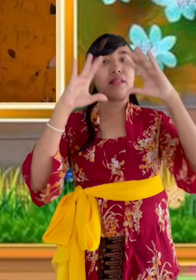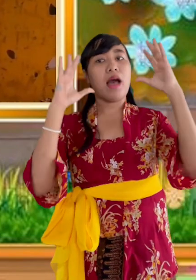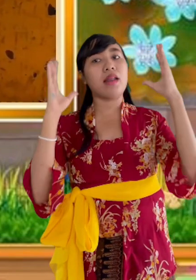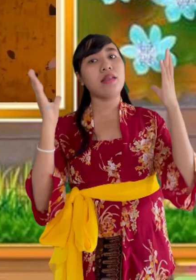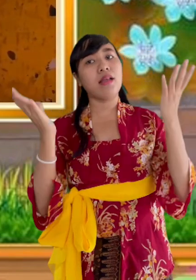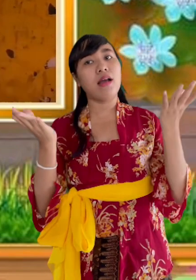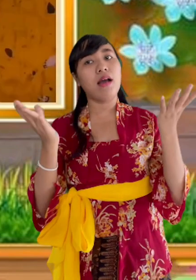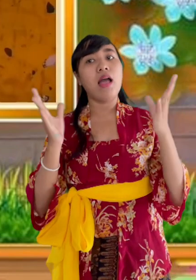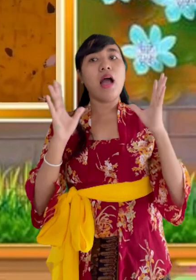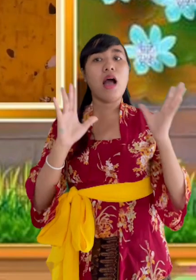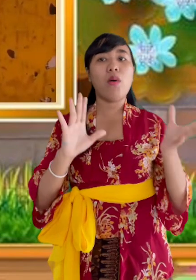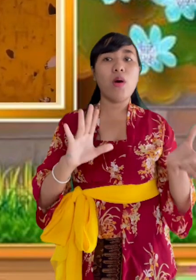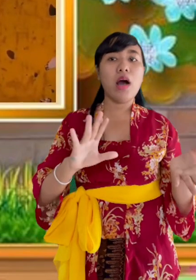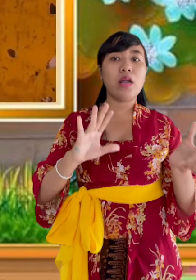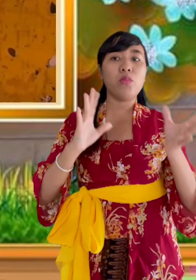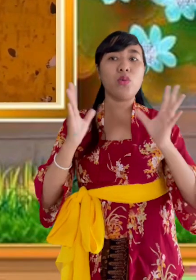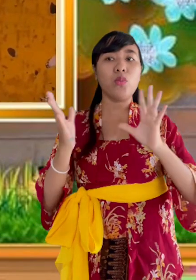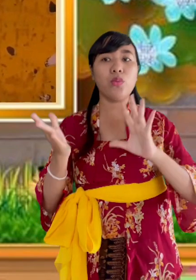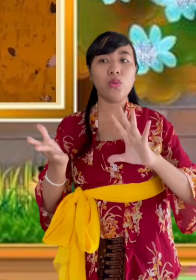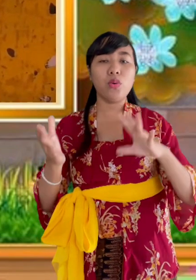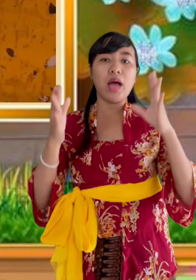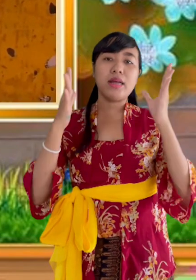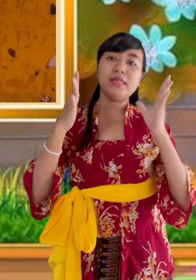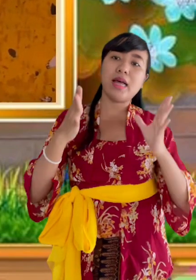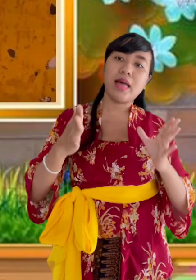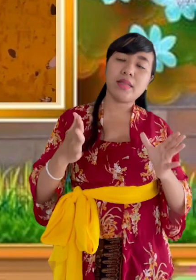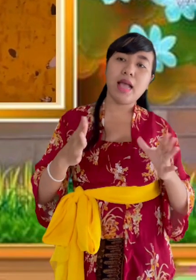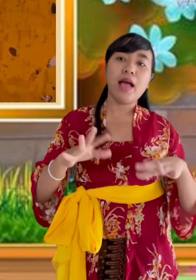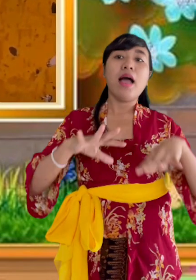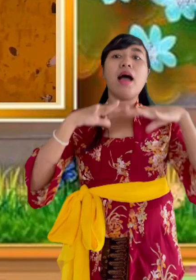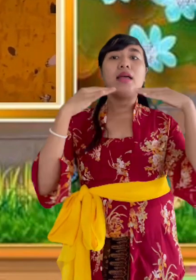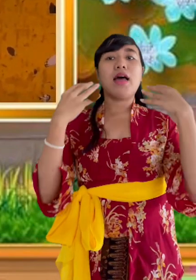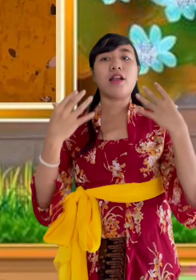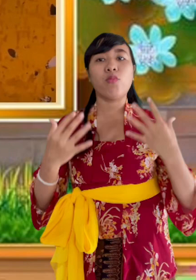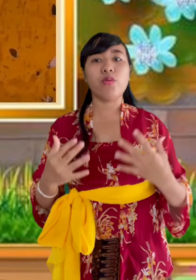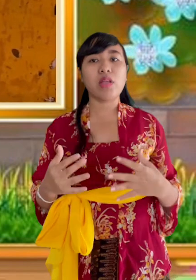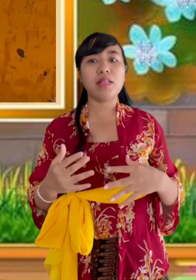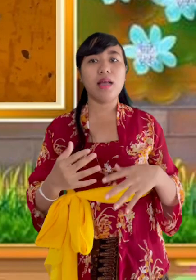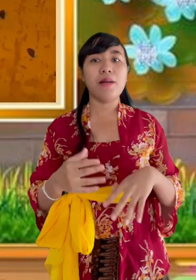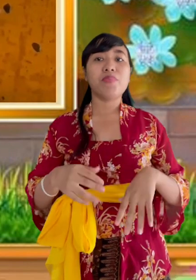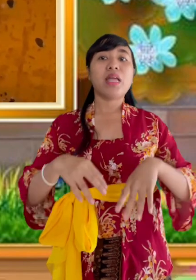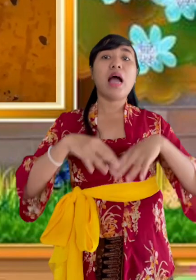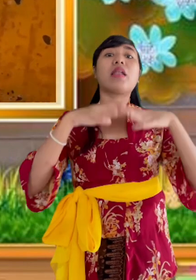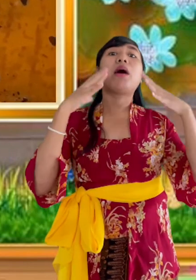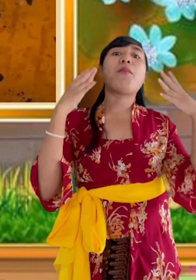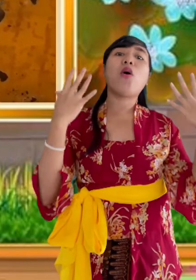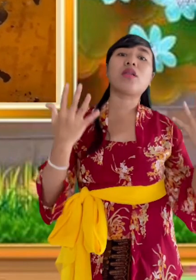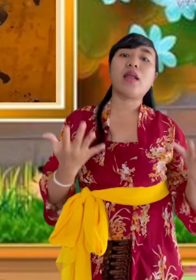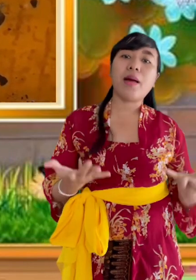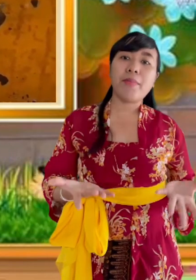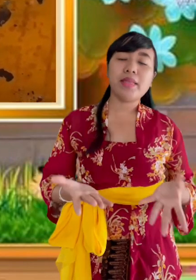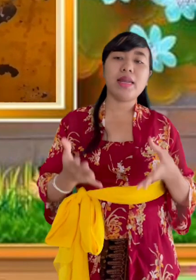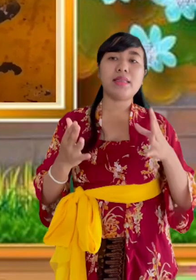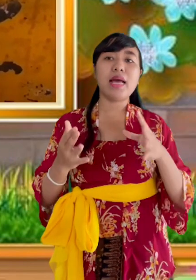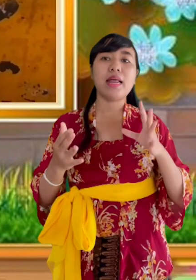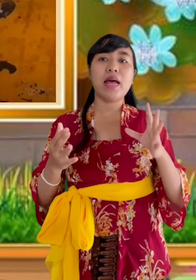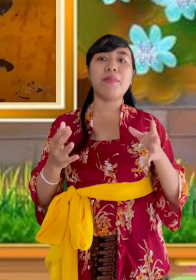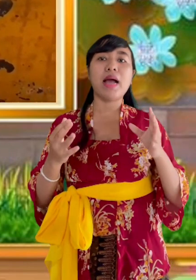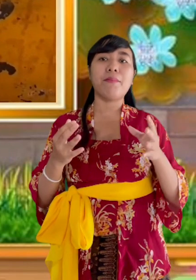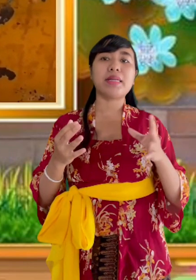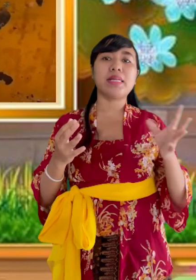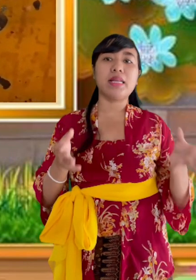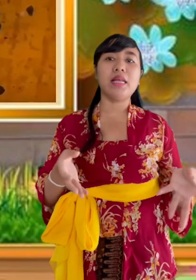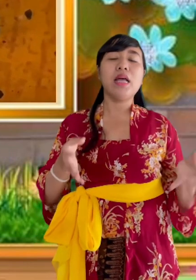ada mataharinya, awan, burung-burung, ada jalannya, ada rerumputannya, ada pohon kelapanya. Nanti